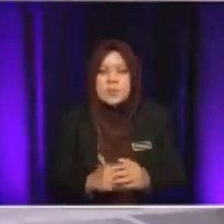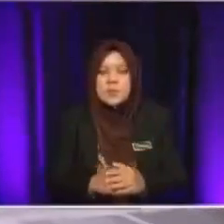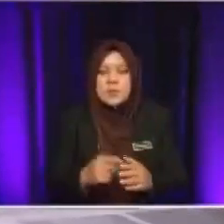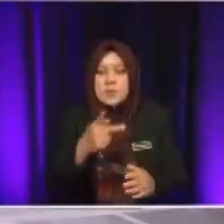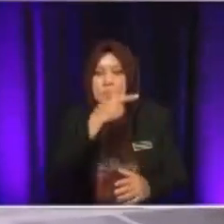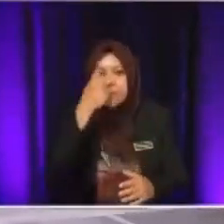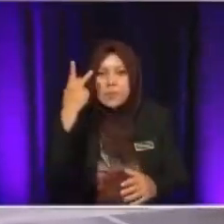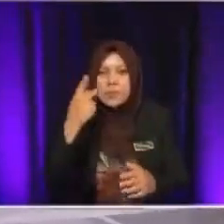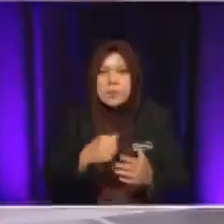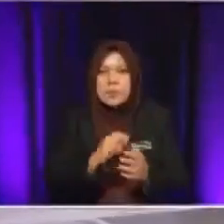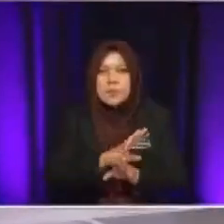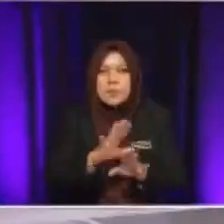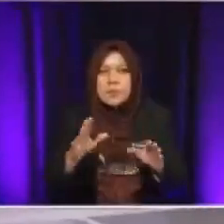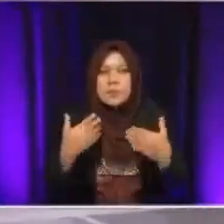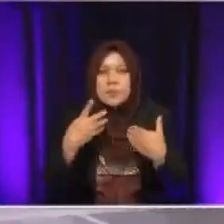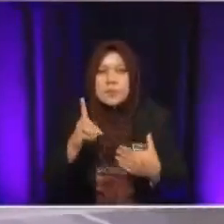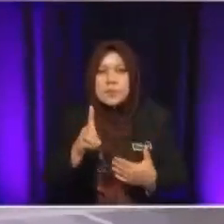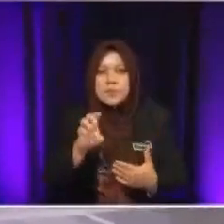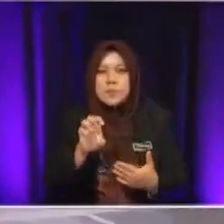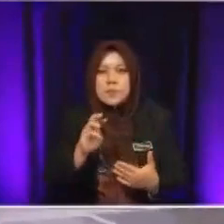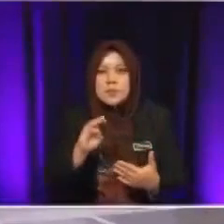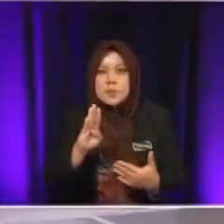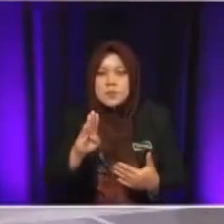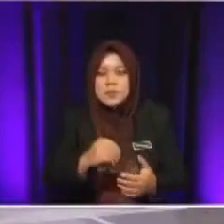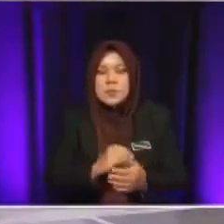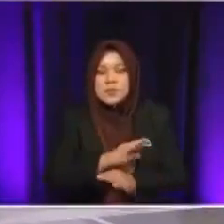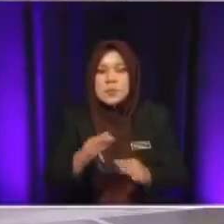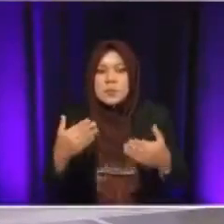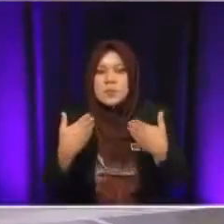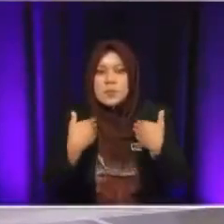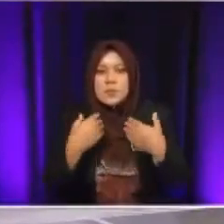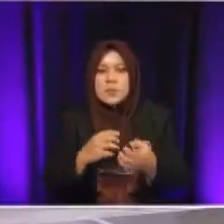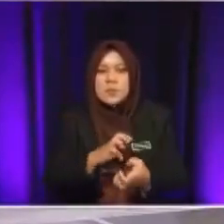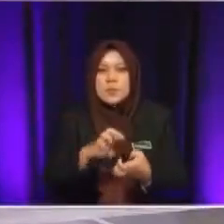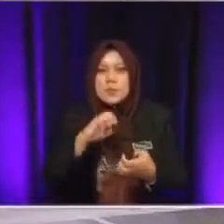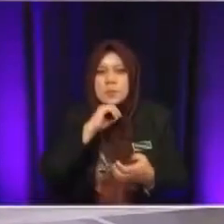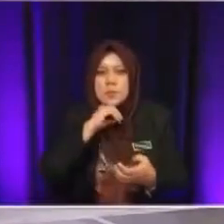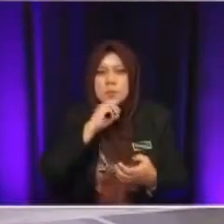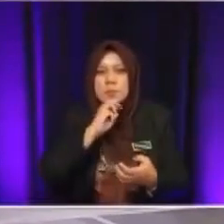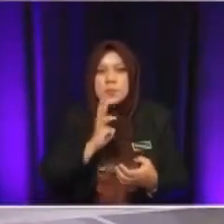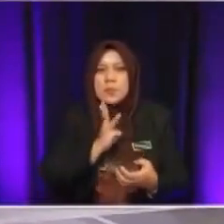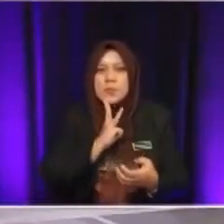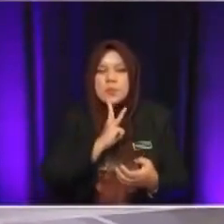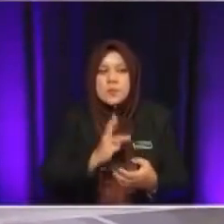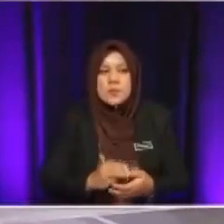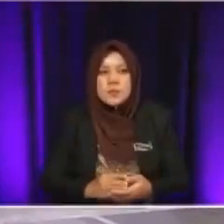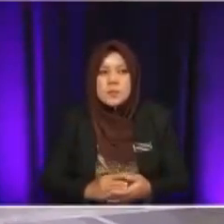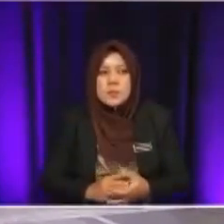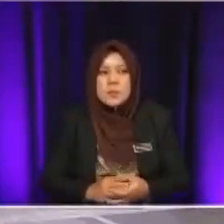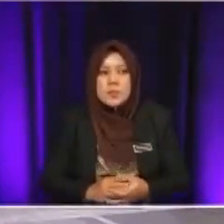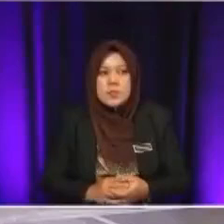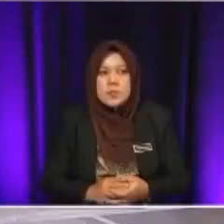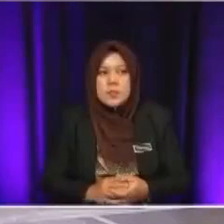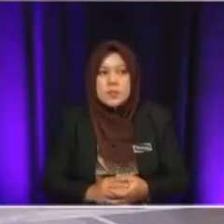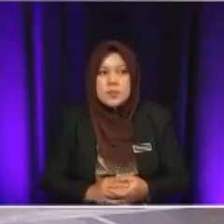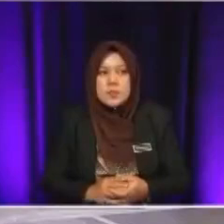kerana dia tak ada mendapan. Okey, dia tak ada debu. Jadi tak ada mendapan pada air. So, takkan rosakkan air lah. Walaupun kita ada pam air, pam